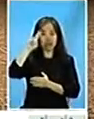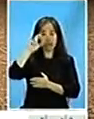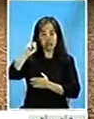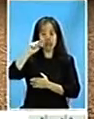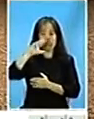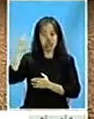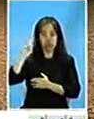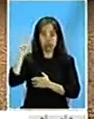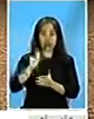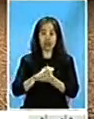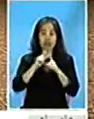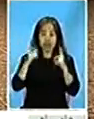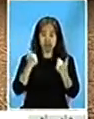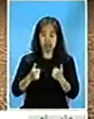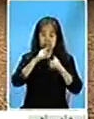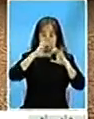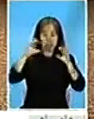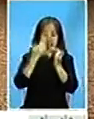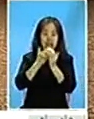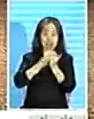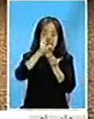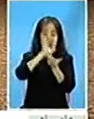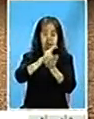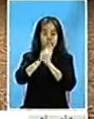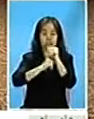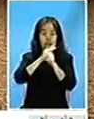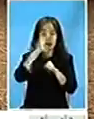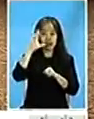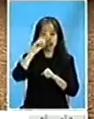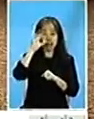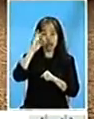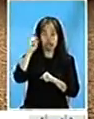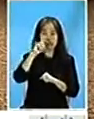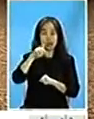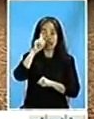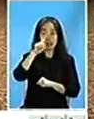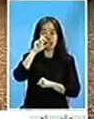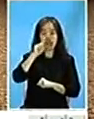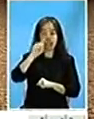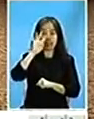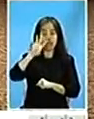3,207,633 ล้านบาทนะคะแต่ว่ารัฐบาลได้ตั้งงบไว้ในปี56นะคะเพียง